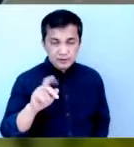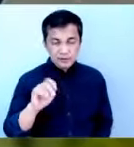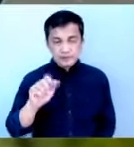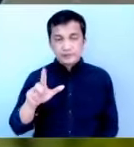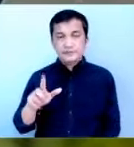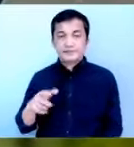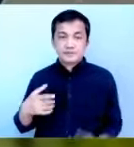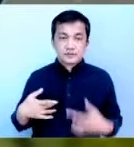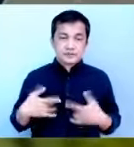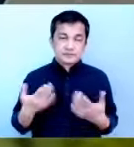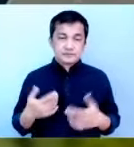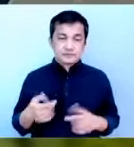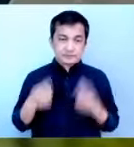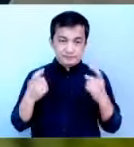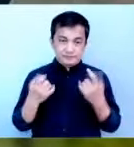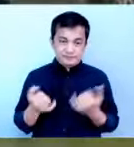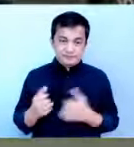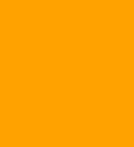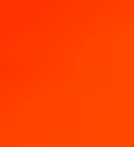kamusta ang selebrasyon ngayong umaga?